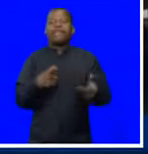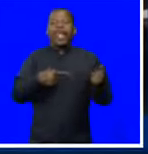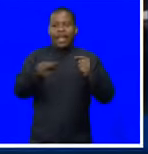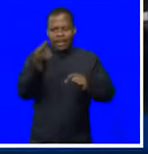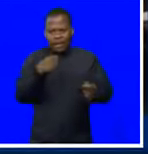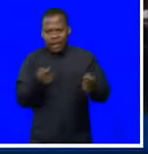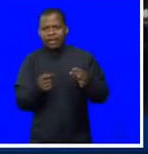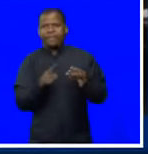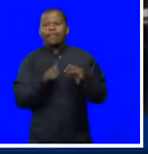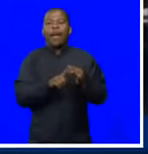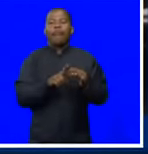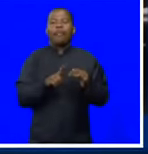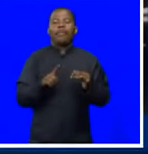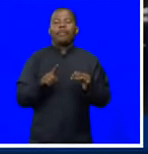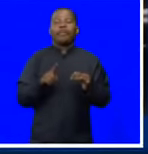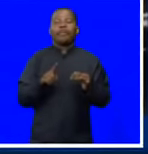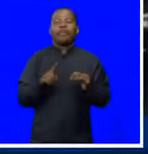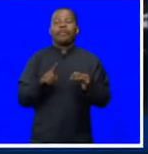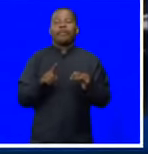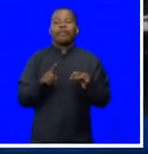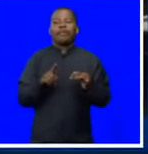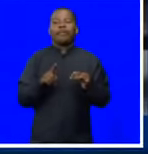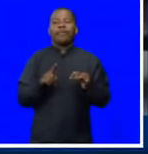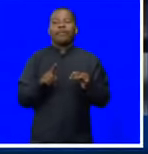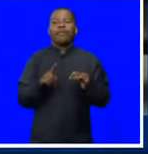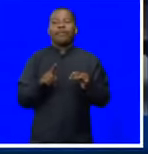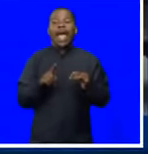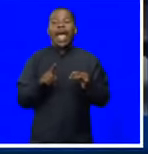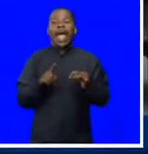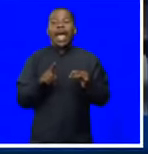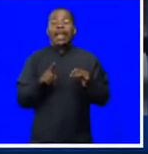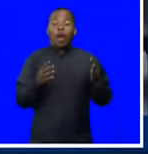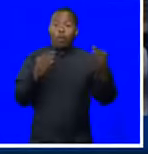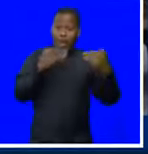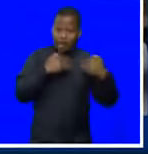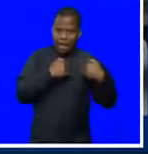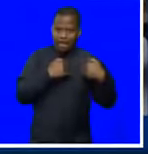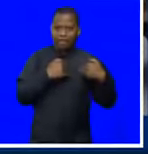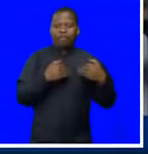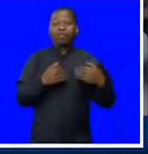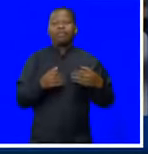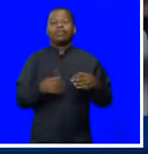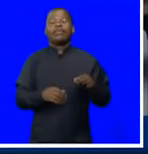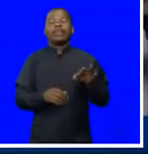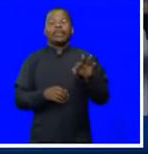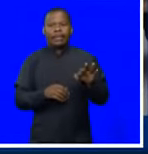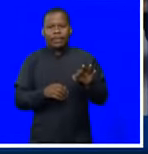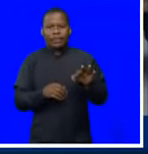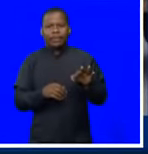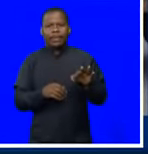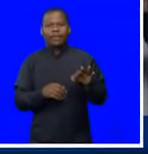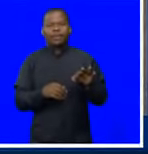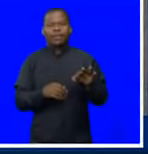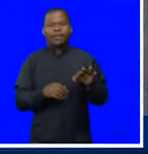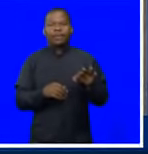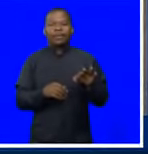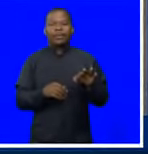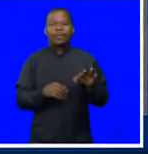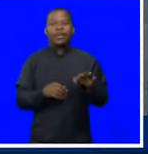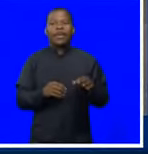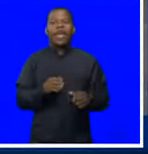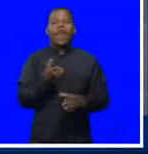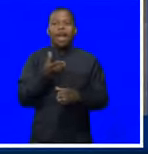tekuthengiselana Tindzaba letinye lebatsinzile Tindzaba tayo i-security kanye ke nenzaba lenkulu yakhona lapha